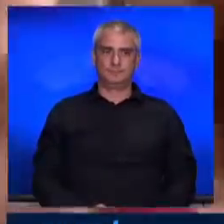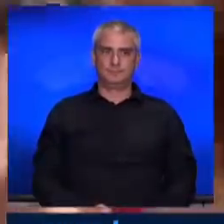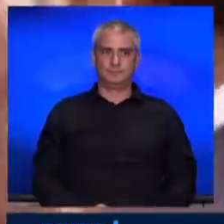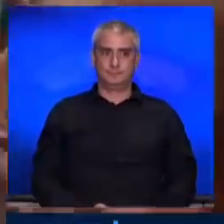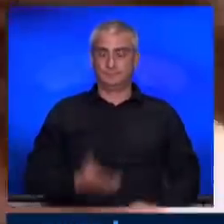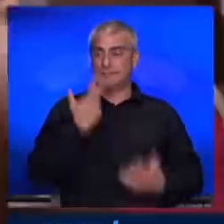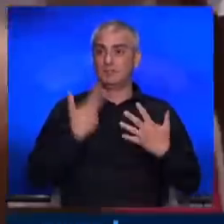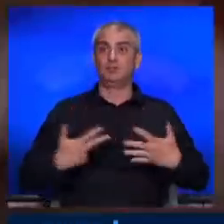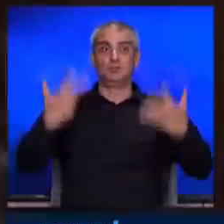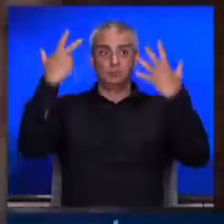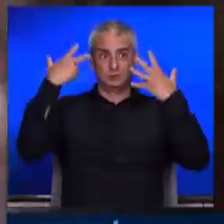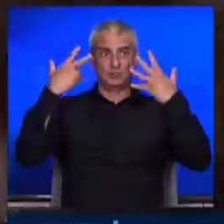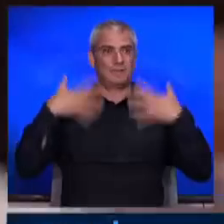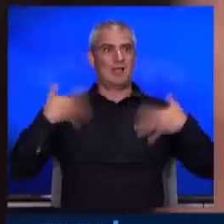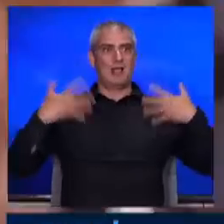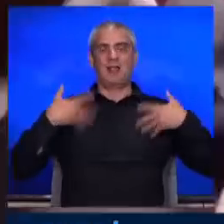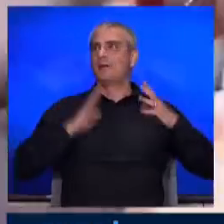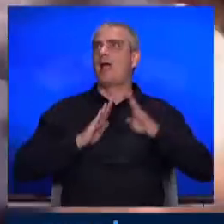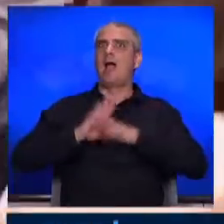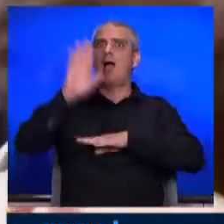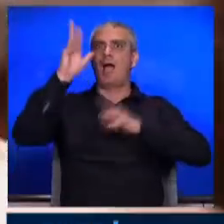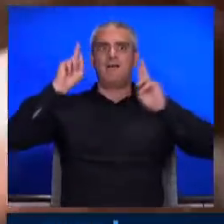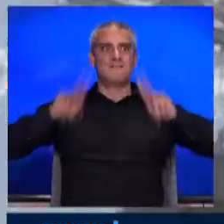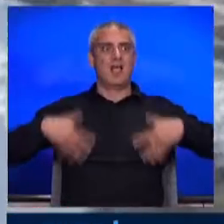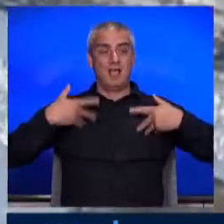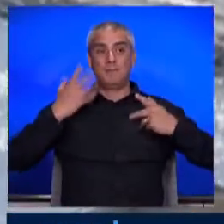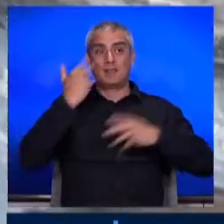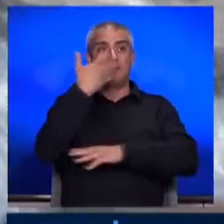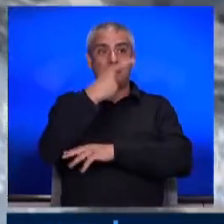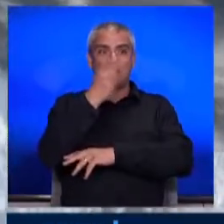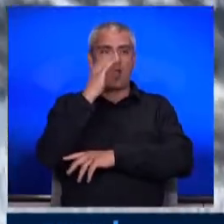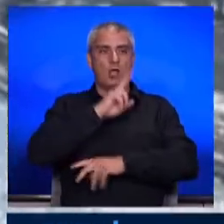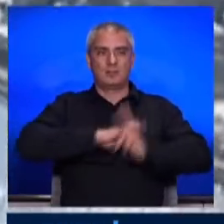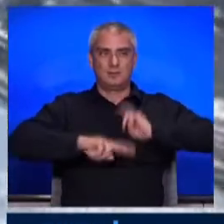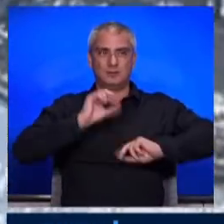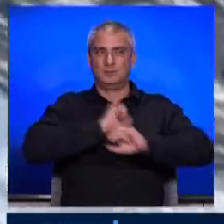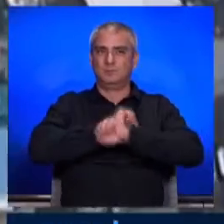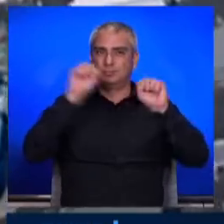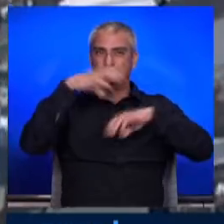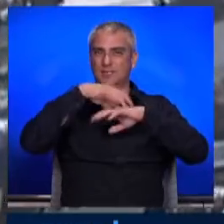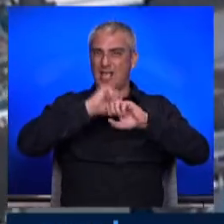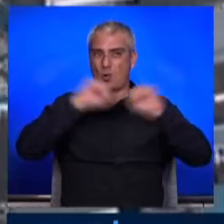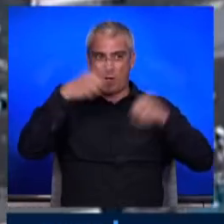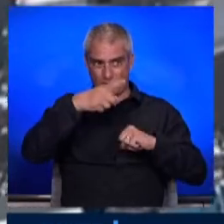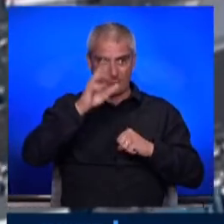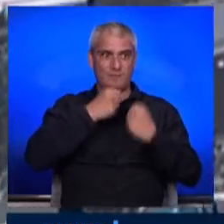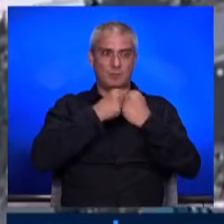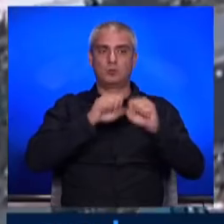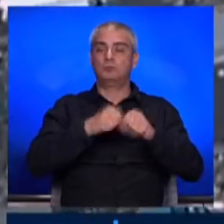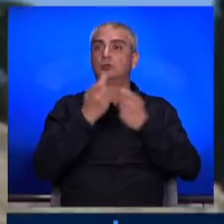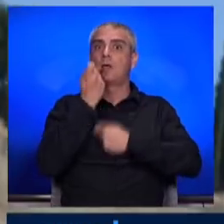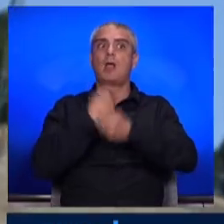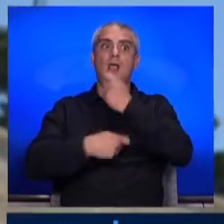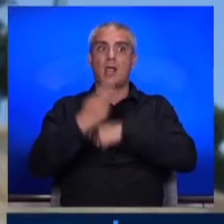לפני 8 שנים מצב הרוח הלאומי נסק לשמיים, בשעה שהמדינה עוד לקקה את פצעי פוקושימה והתמודדה עם משבר